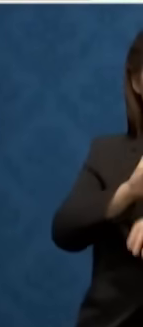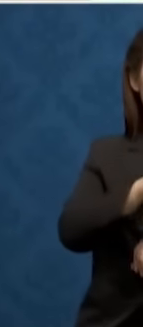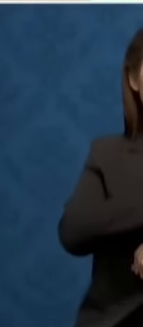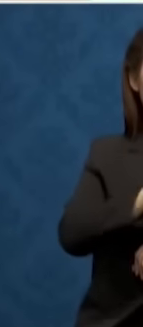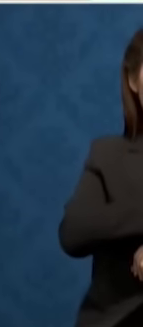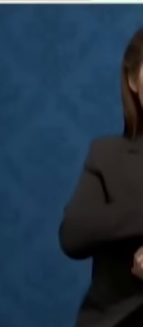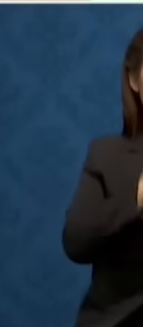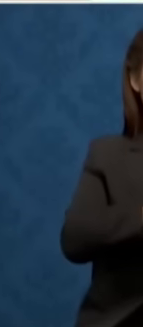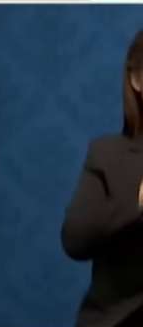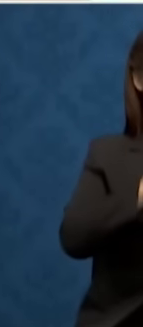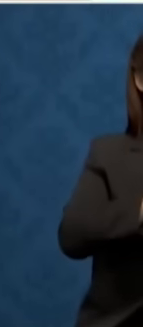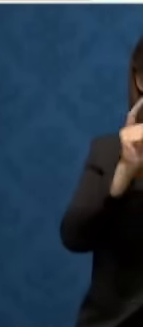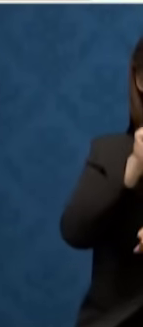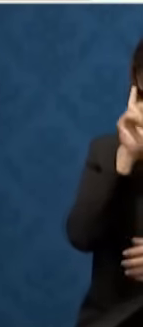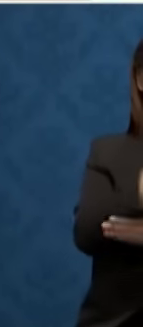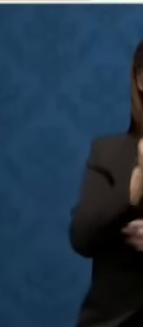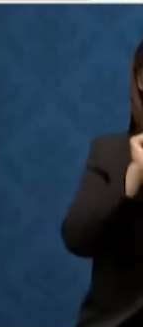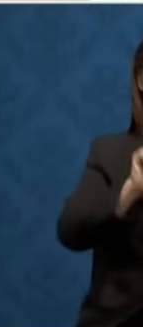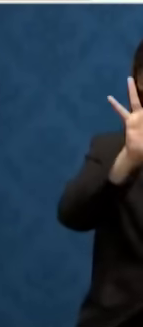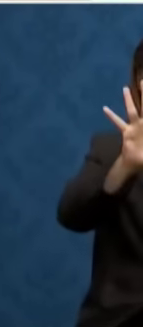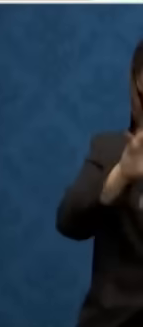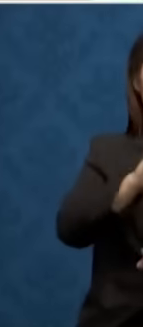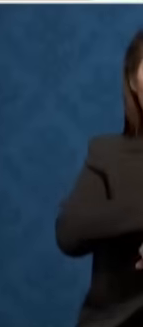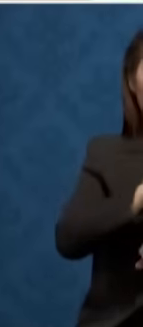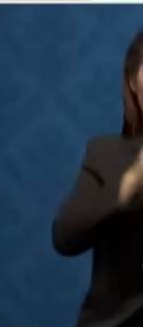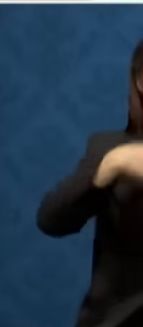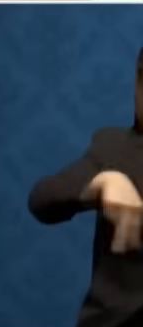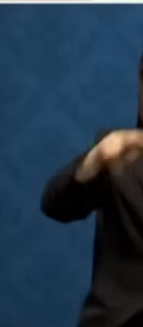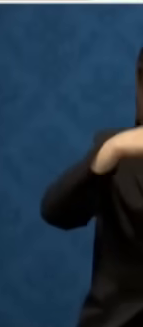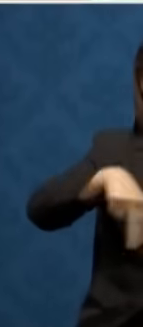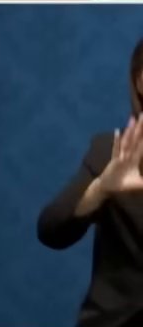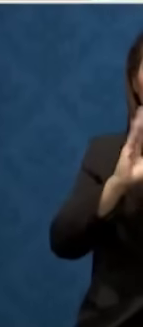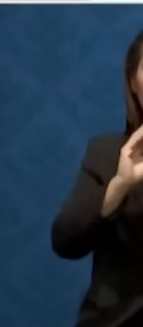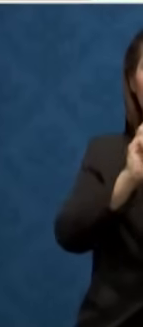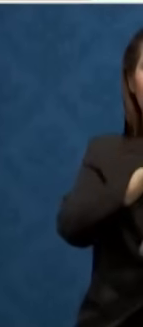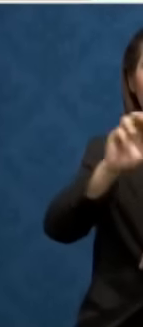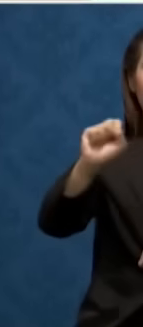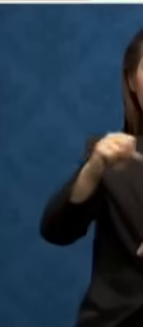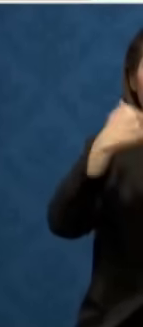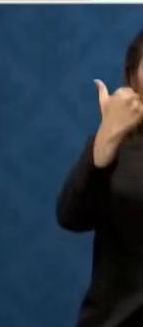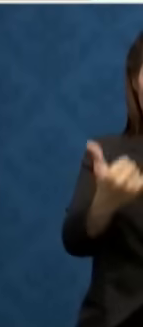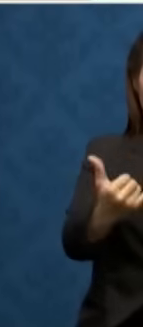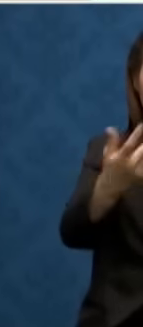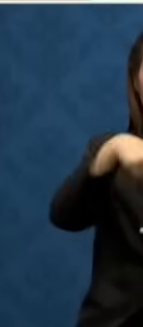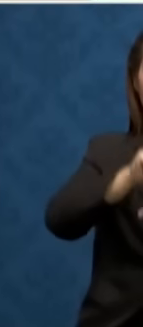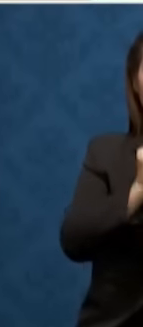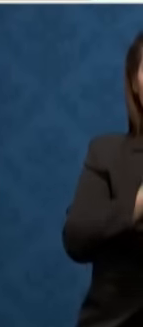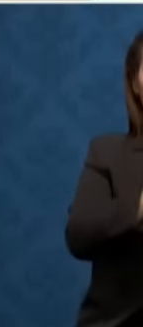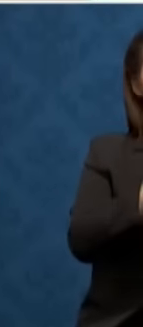ามข้อบังคับข้อ5คือควบคุมและดําเนินกิจการของรัฐสภาซึ่งวันนี้ท่านประธานทําหน้าที่ถูกต้องแ